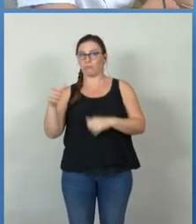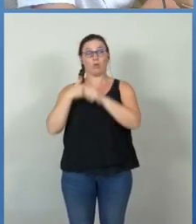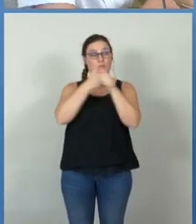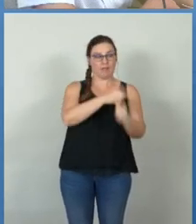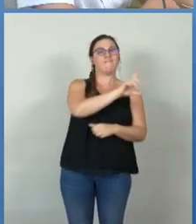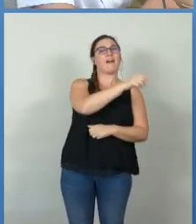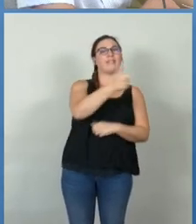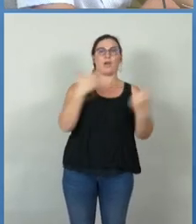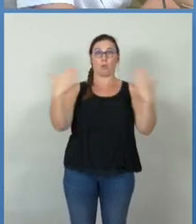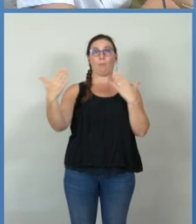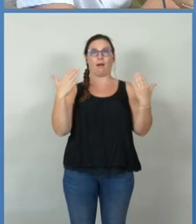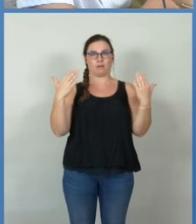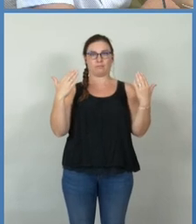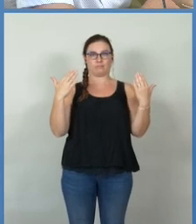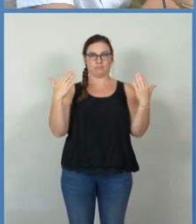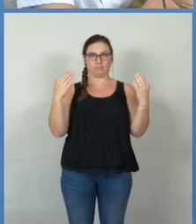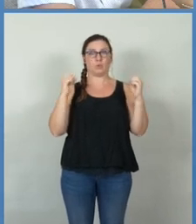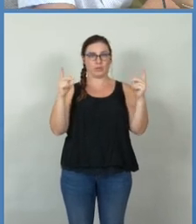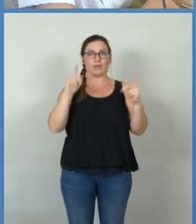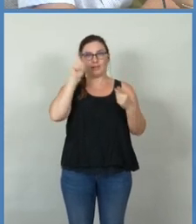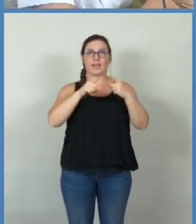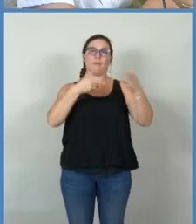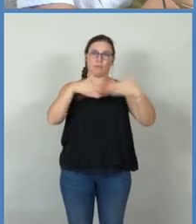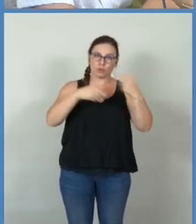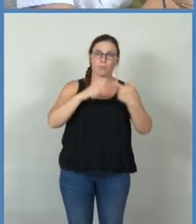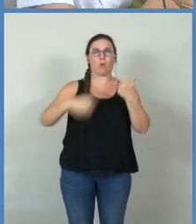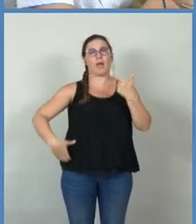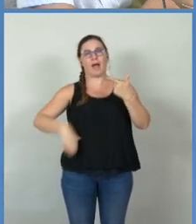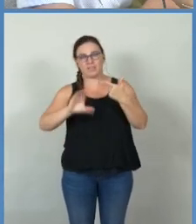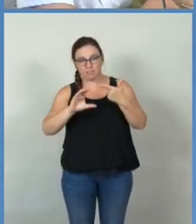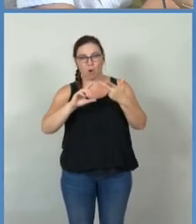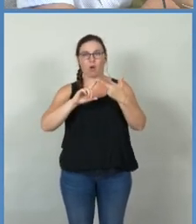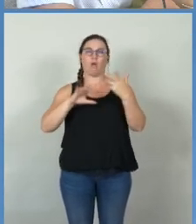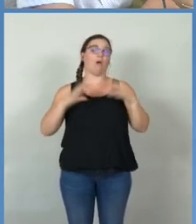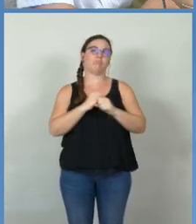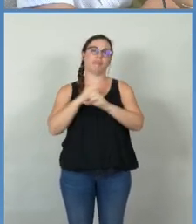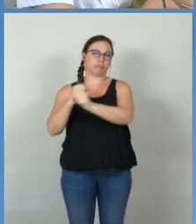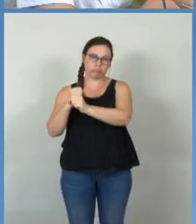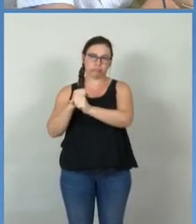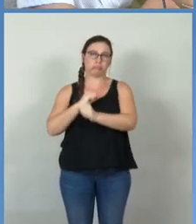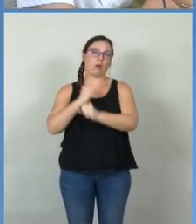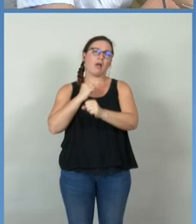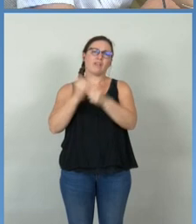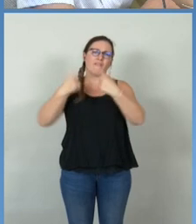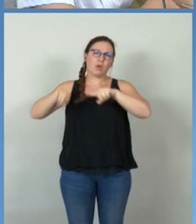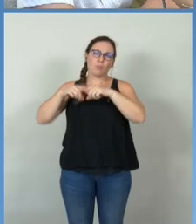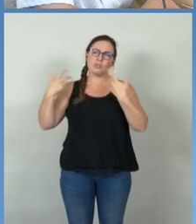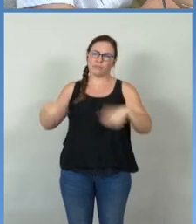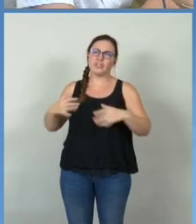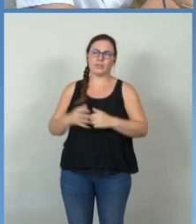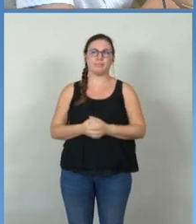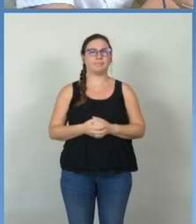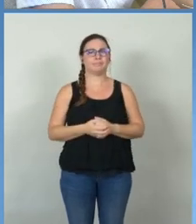2021 sur la section de fonctionnement la section d'investissement gérer rapidement on a fait le travail en commission déjà